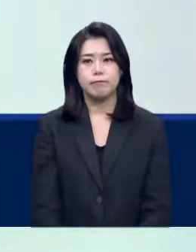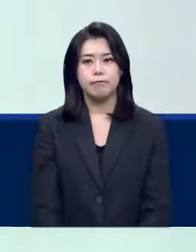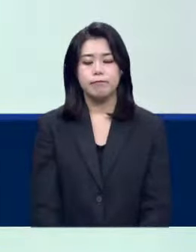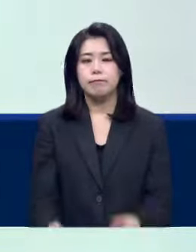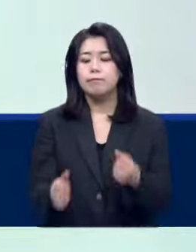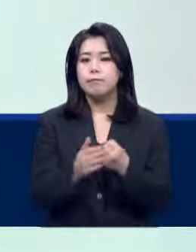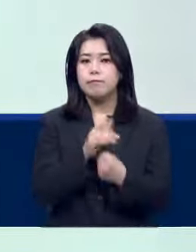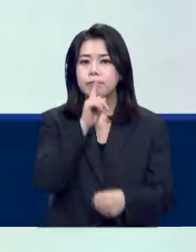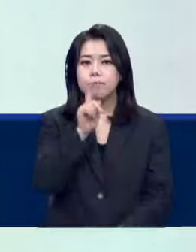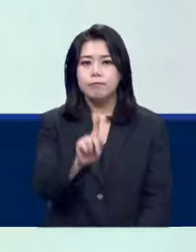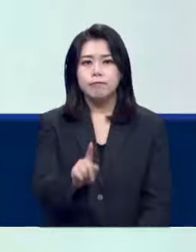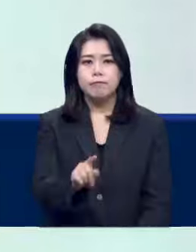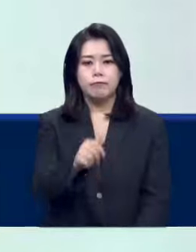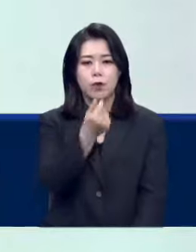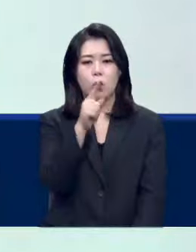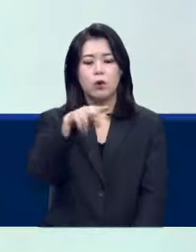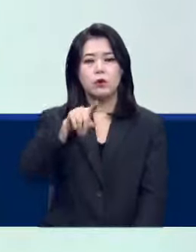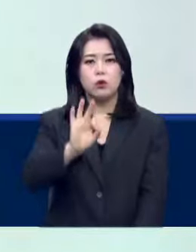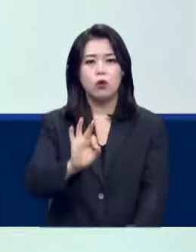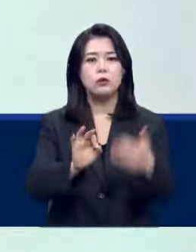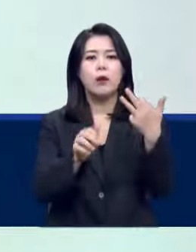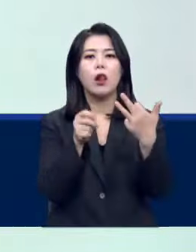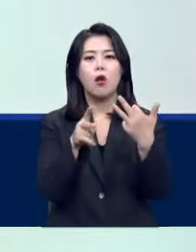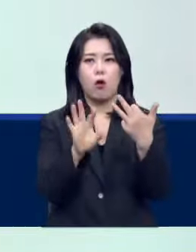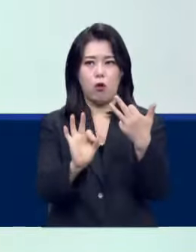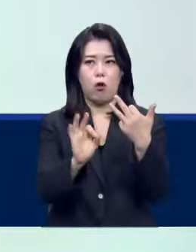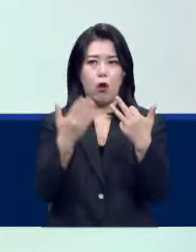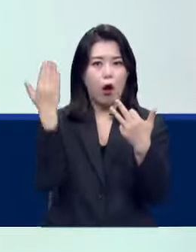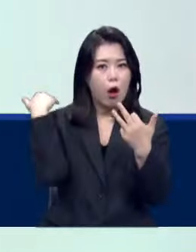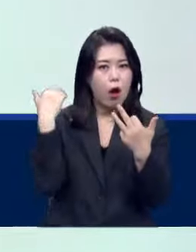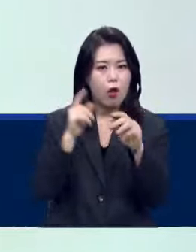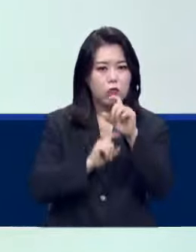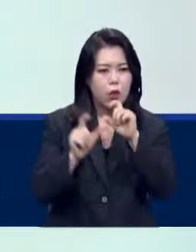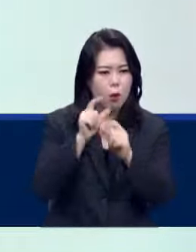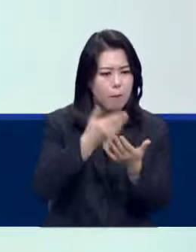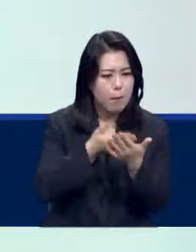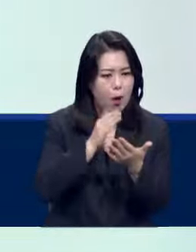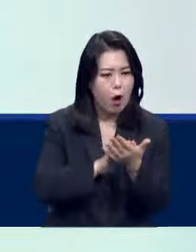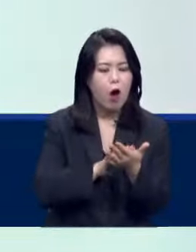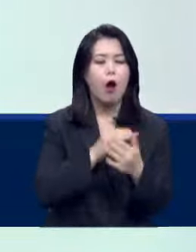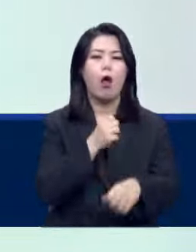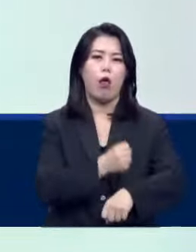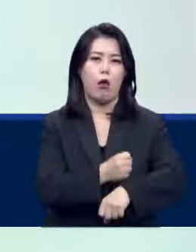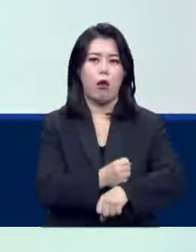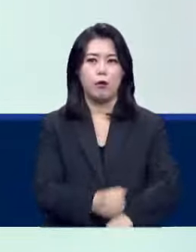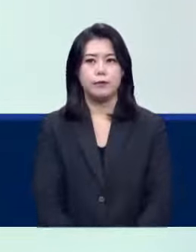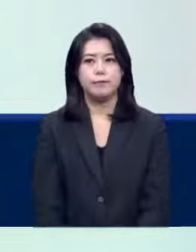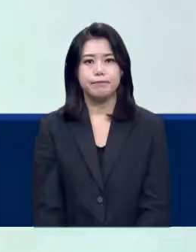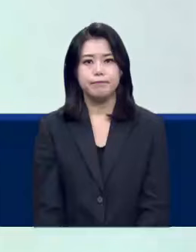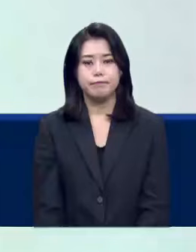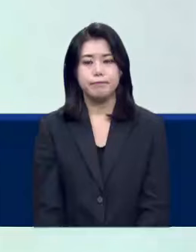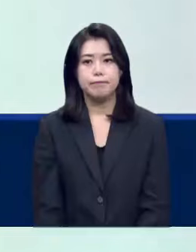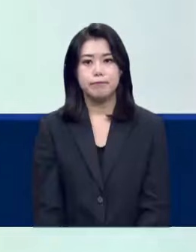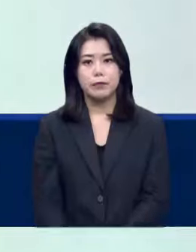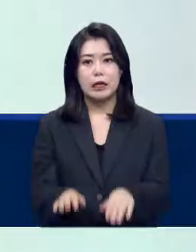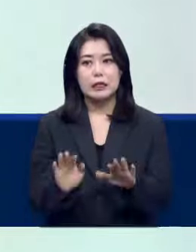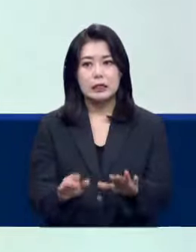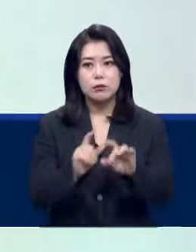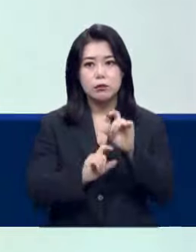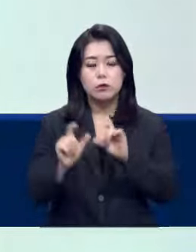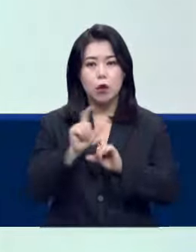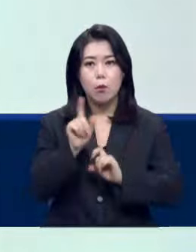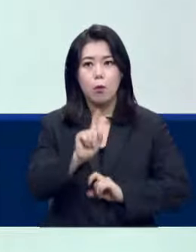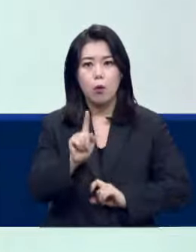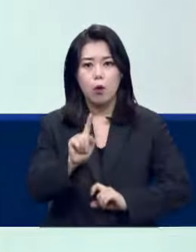그래서 나온게 화성 18형요 직장 화성 18 형보다 좀 더 개량이 됐다라는 얘긴데 오늘 조금 전에 속보로